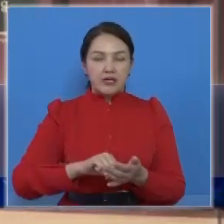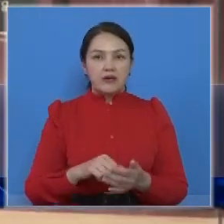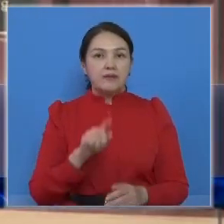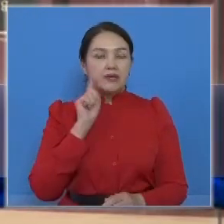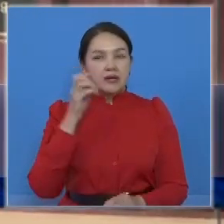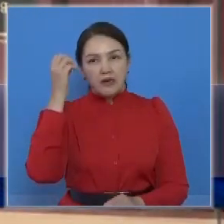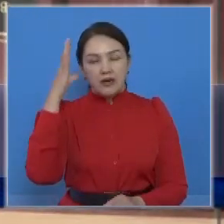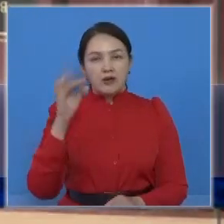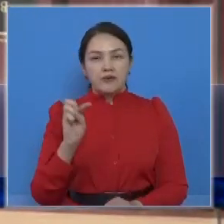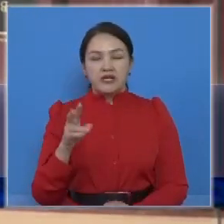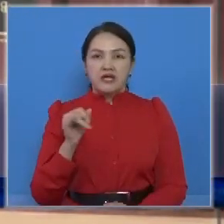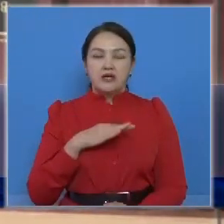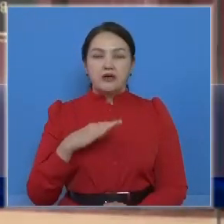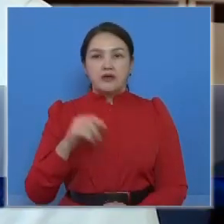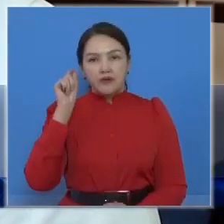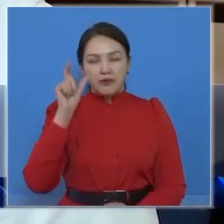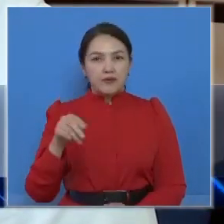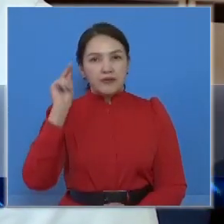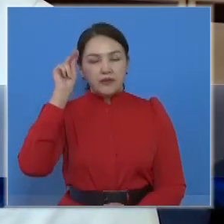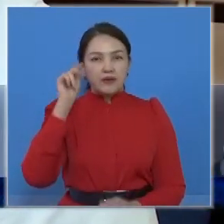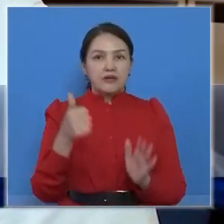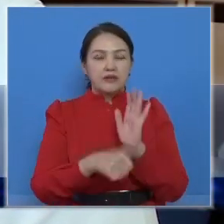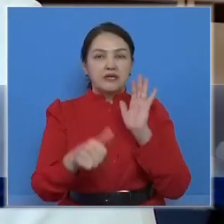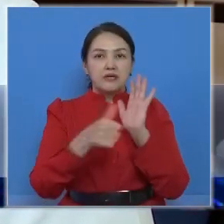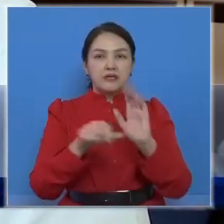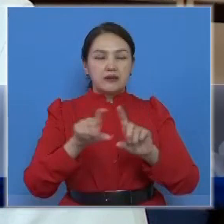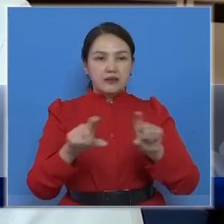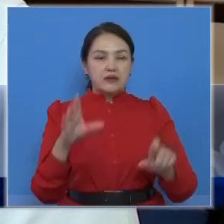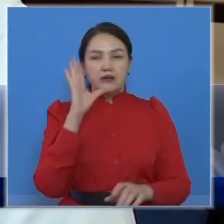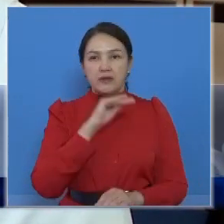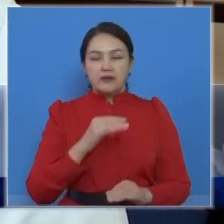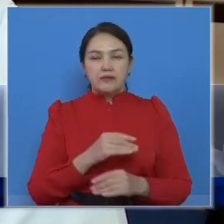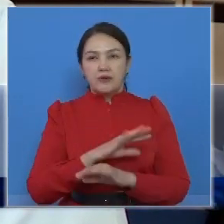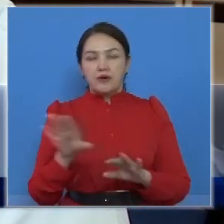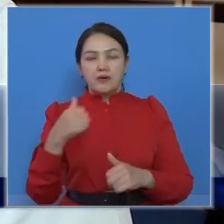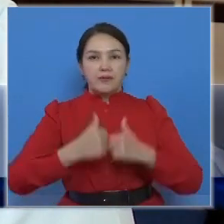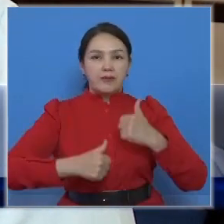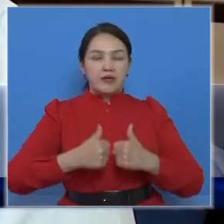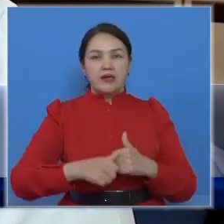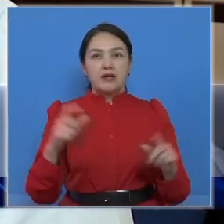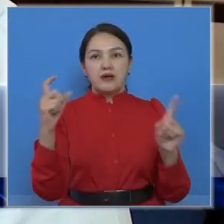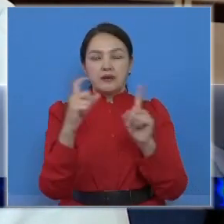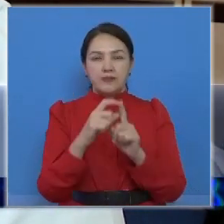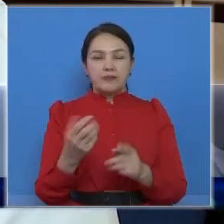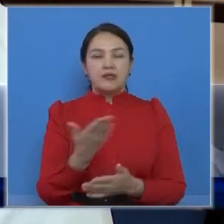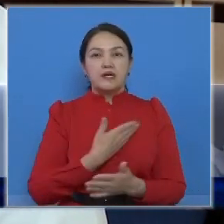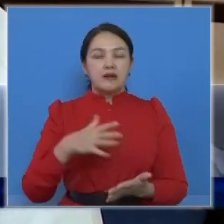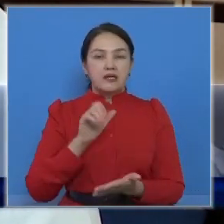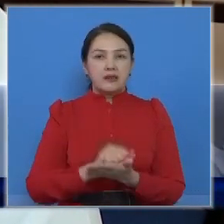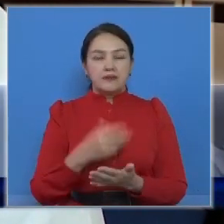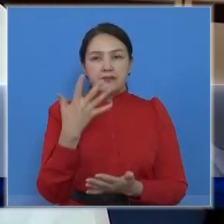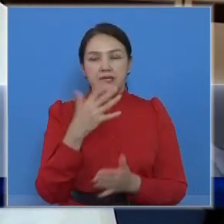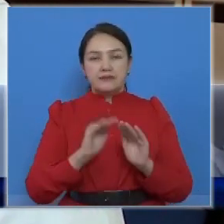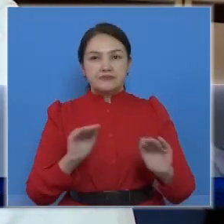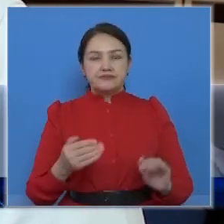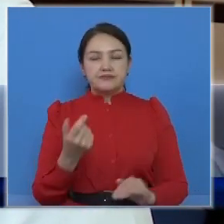молодого кына нордина арайя он ещё школьник учится в шестьдесят шестой школе успел покорить многие конкурсы мастеров слова нашим кружке занимается пять